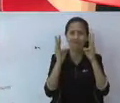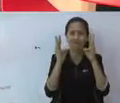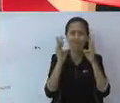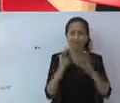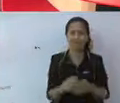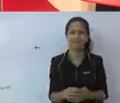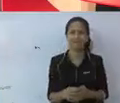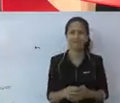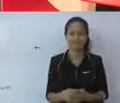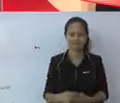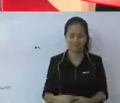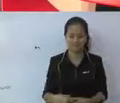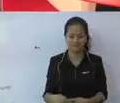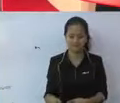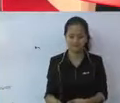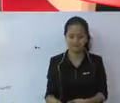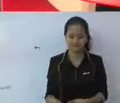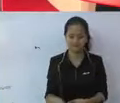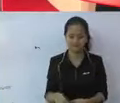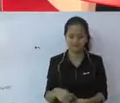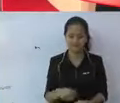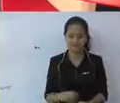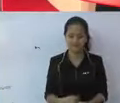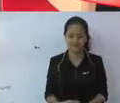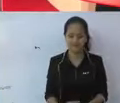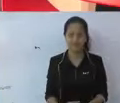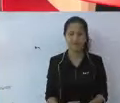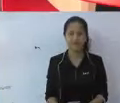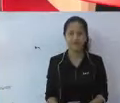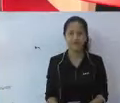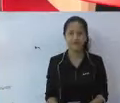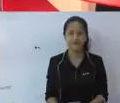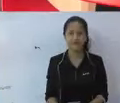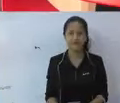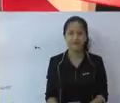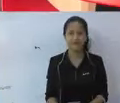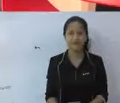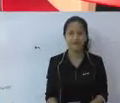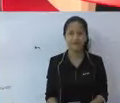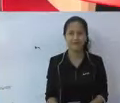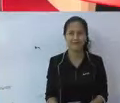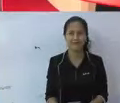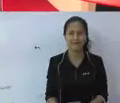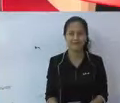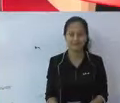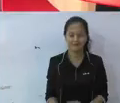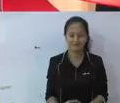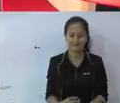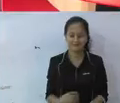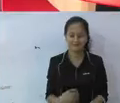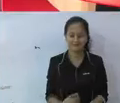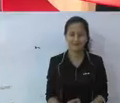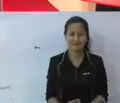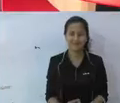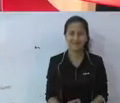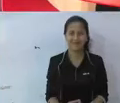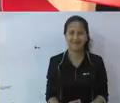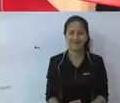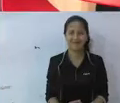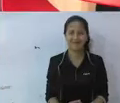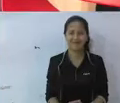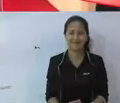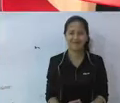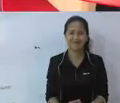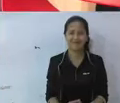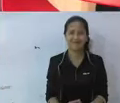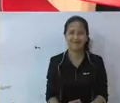Naman nakagurin. Yan. Naku, pasensya na po kayo. Iba yung nagmamadali. Wala